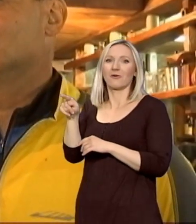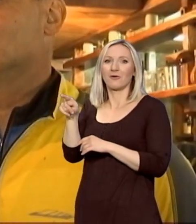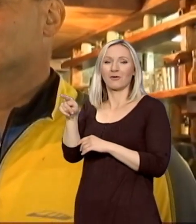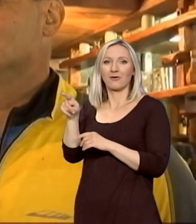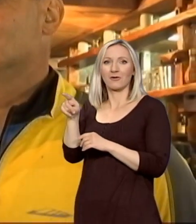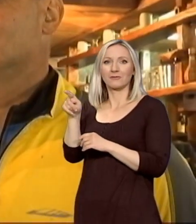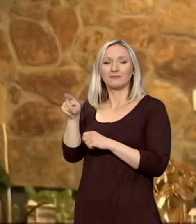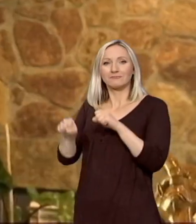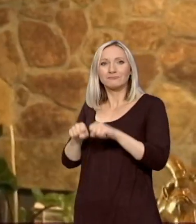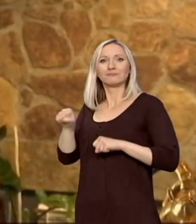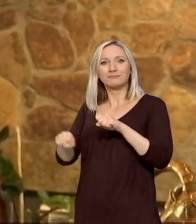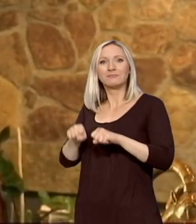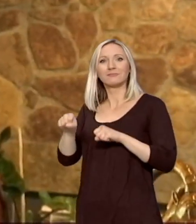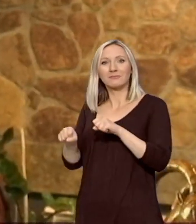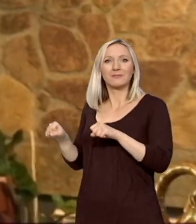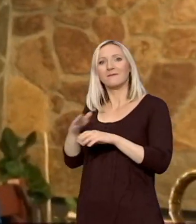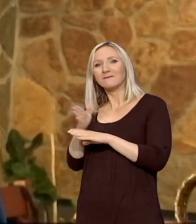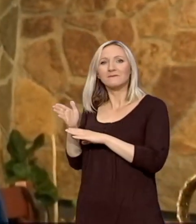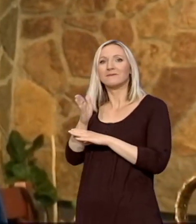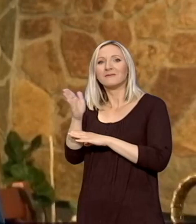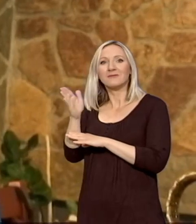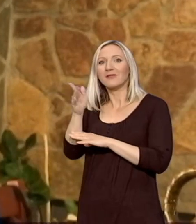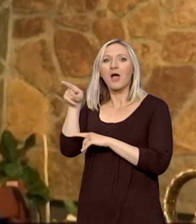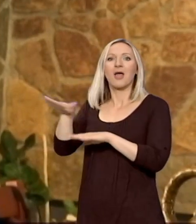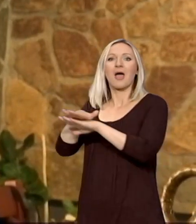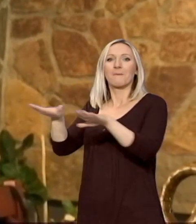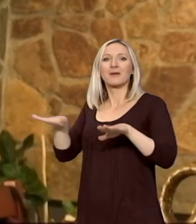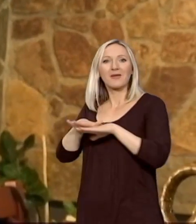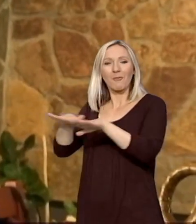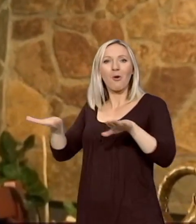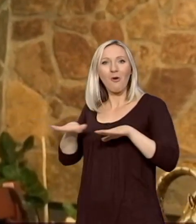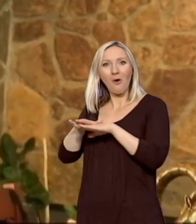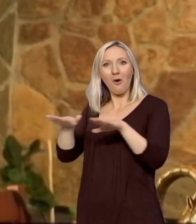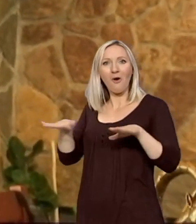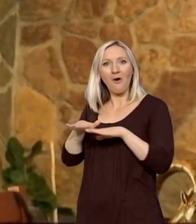četa kreće put Primorja ravnog